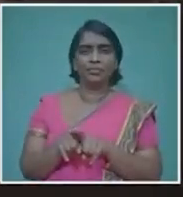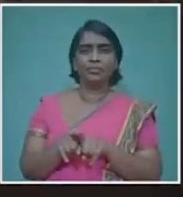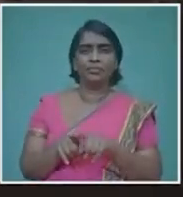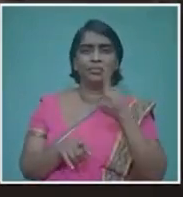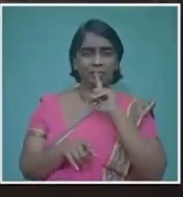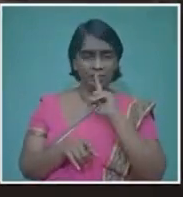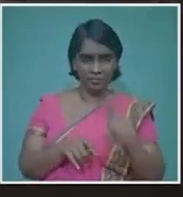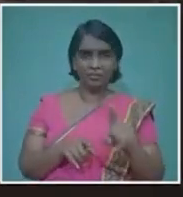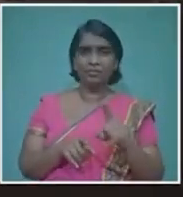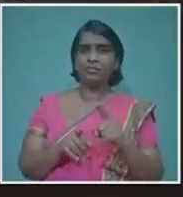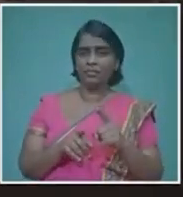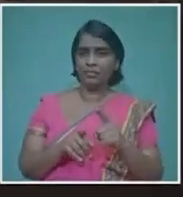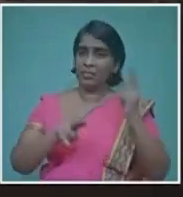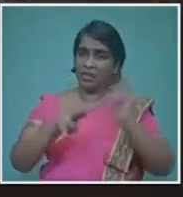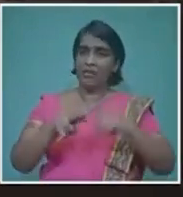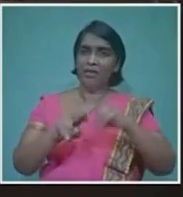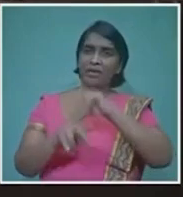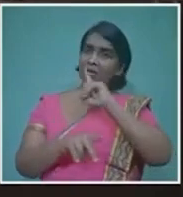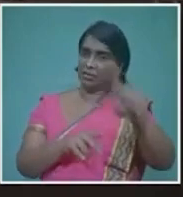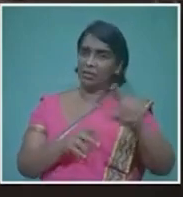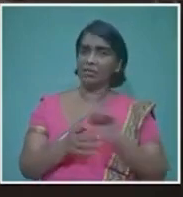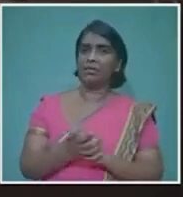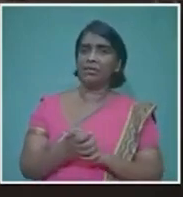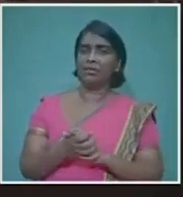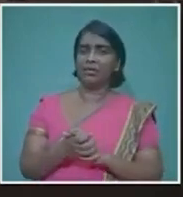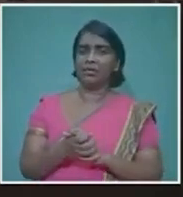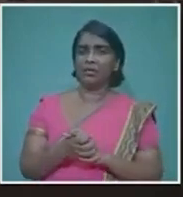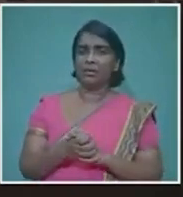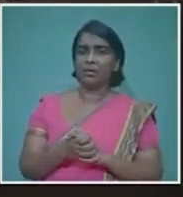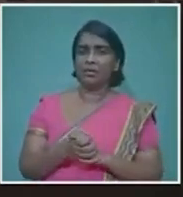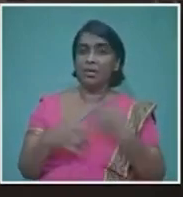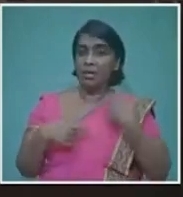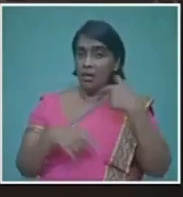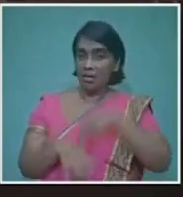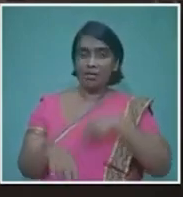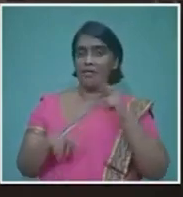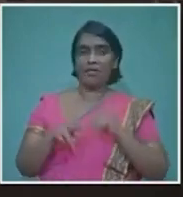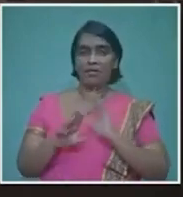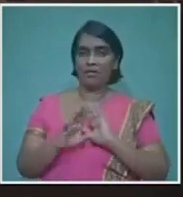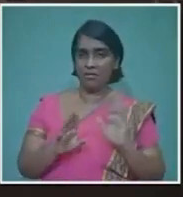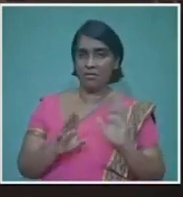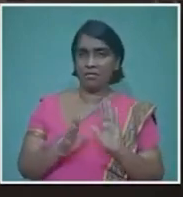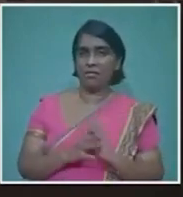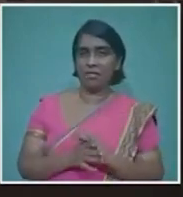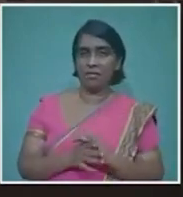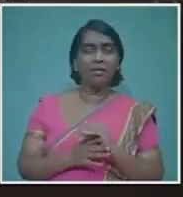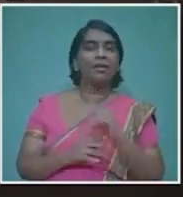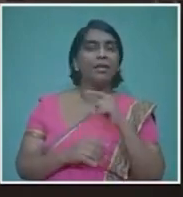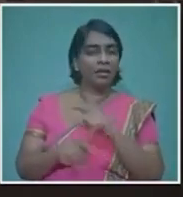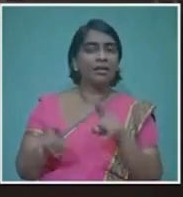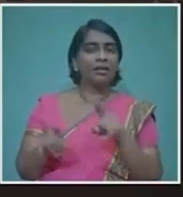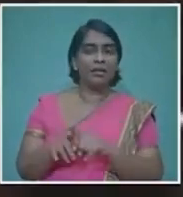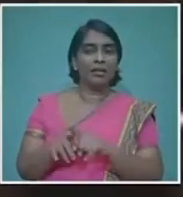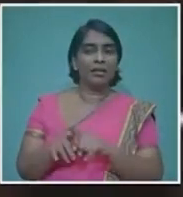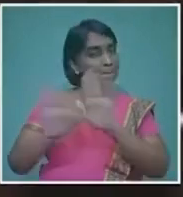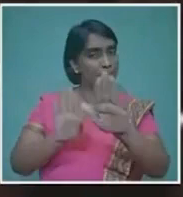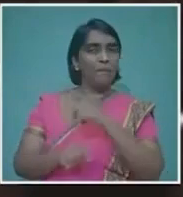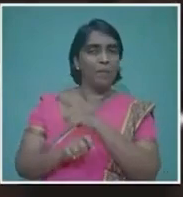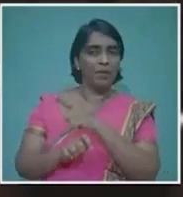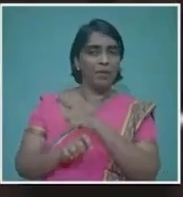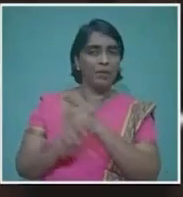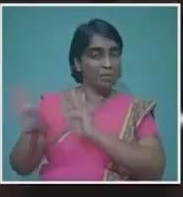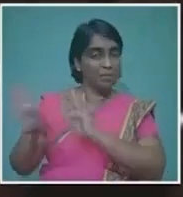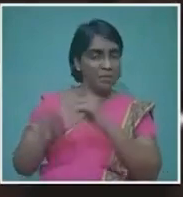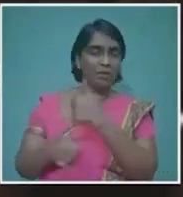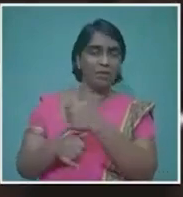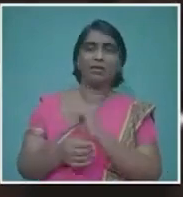කියන්න පොඩ්ඩක්. ඔබතුමාගේ යාළුවන්ට කියන්න පොඩ්ඩක්. අද වෙනකොට ආවට පස්සේ මගේ යාළුවෝ නැහැ කවුරුවත්. වෙනකොට. නෑ වැරදි කතා කියන්නේ ඔබතුමා. එහෙනම් ඔබතුමා පාලනය කරන්න හරියට. ඔබතුමා